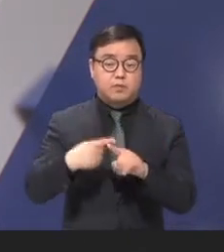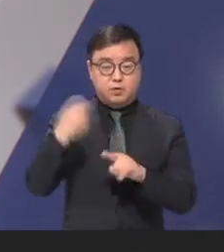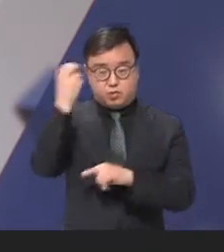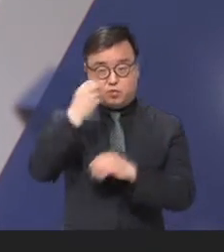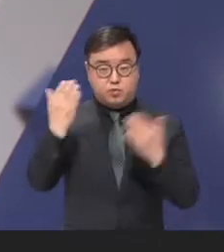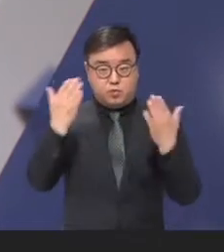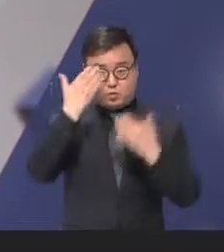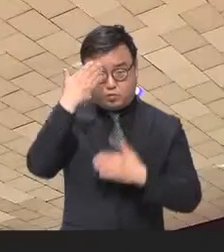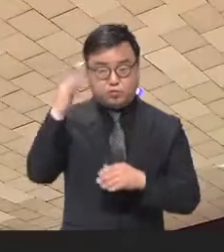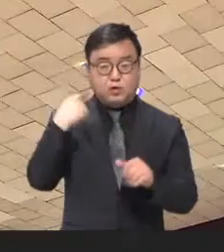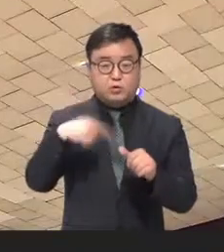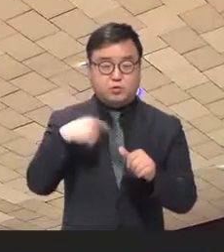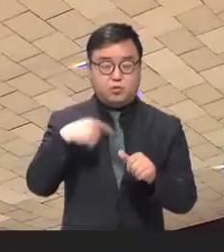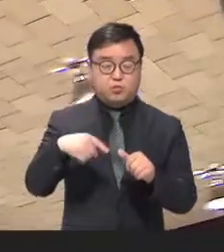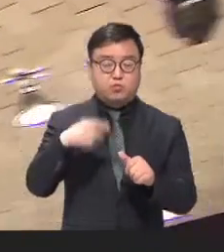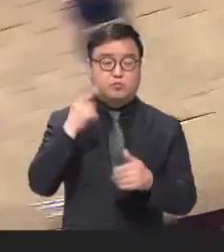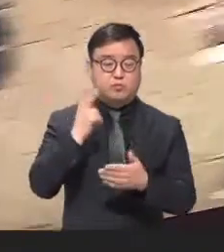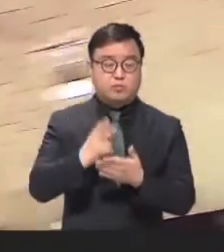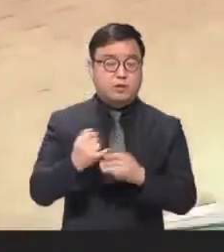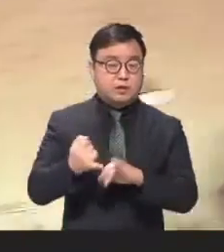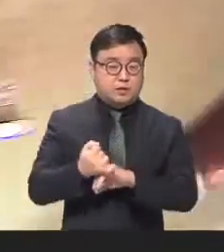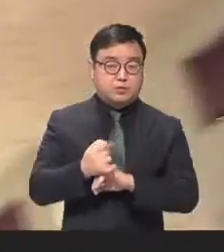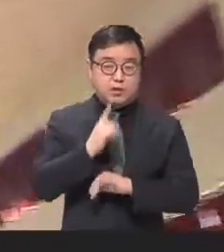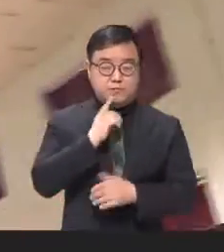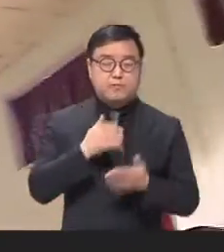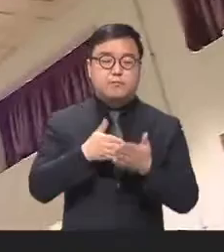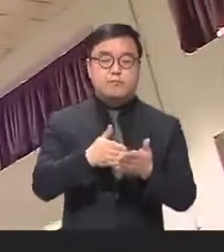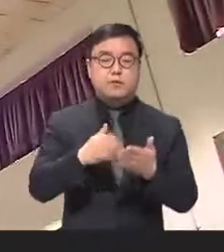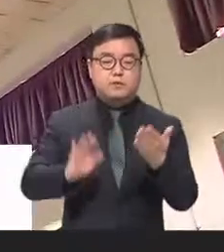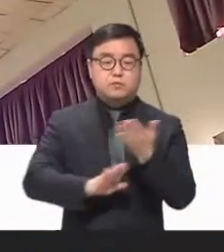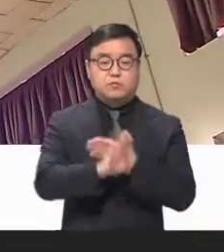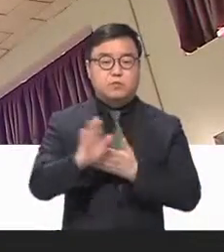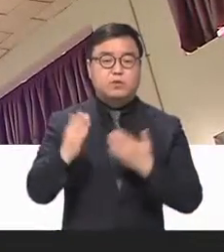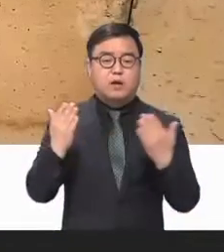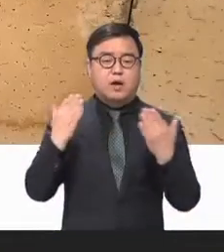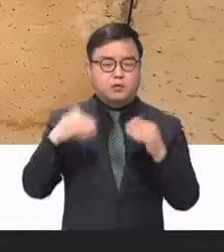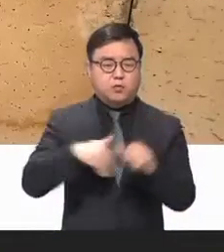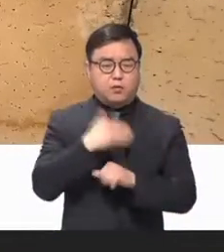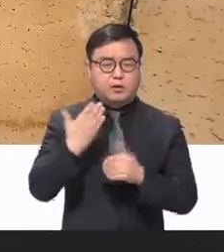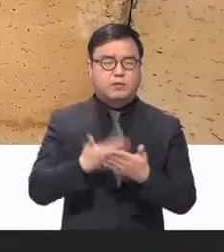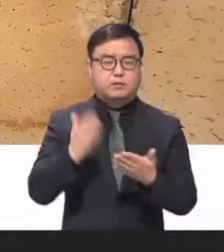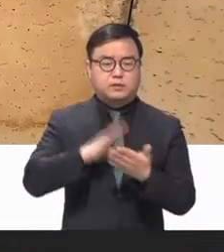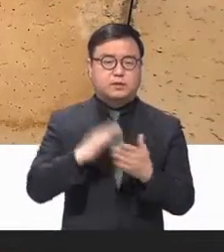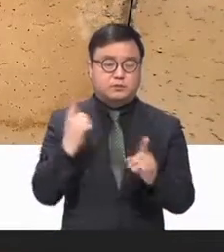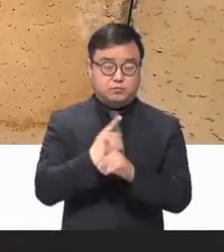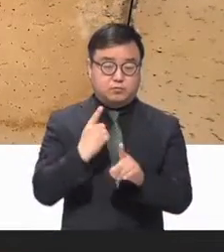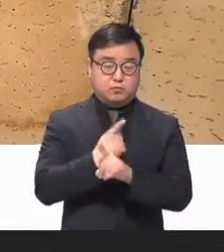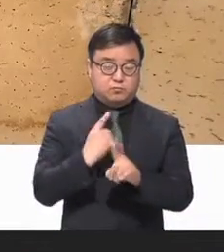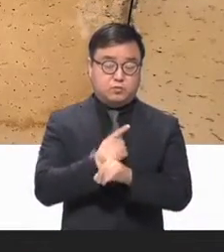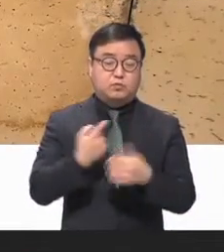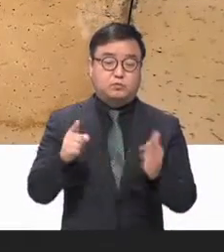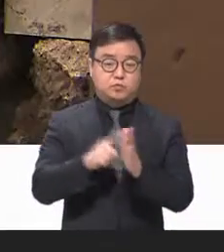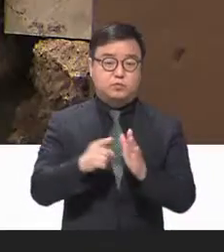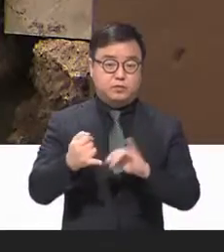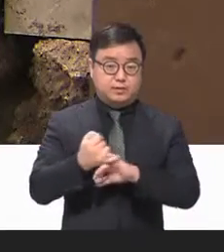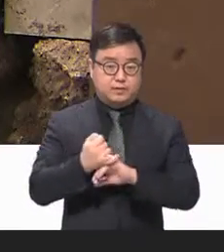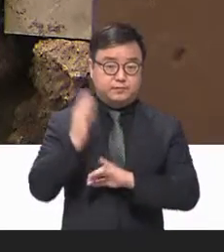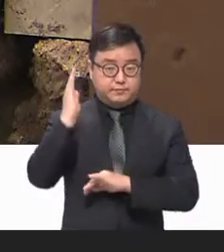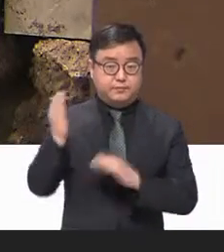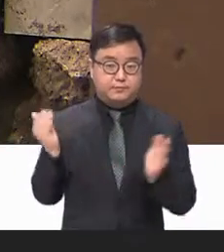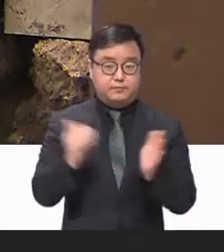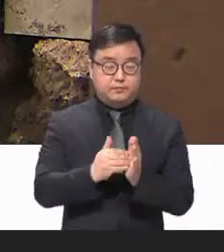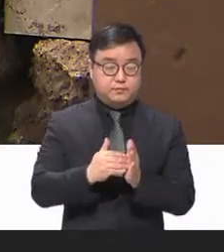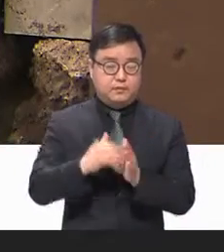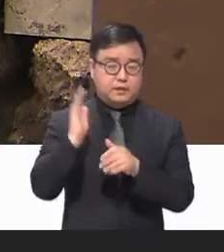무상교육 공약을 역시 내놓았습니다. 그 외에도 학교 환경 개선을 위한 공약도 같이 내놓고 있고 마지막으로 네. 그 나고자